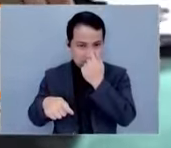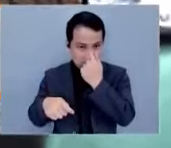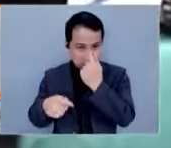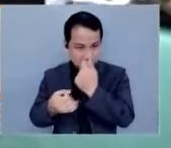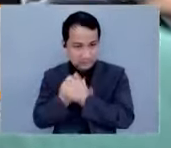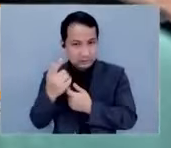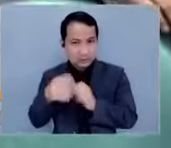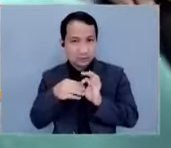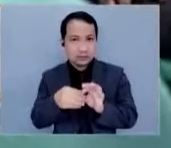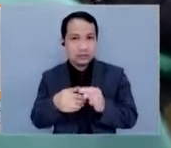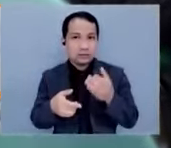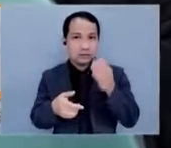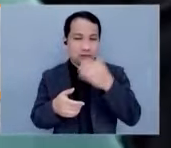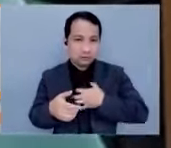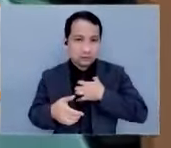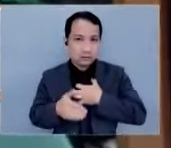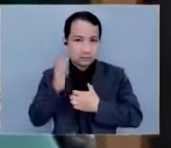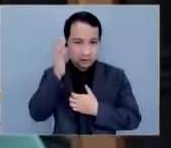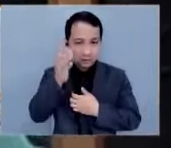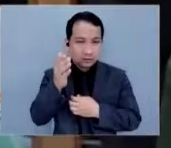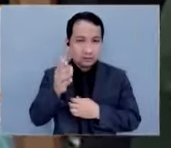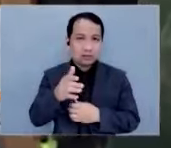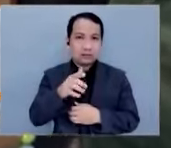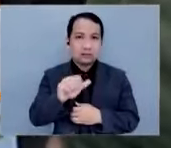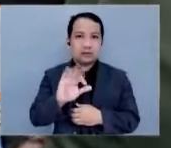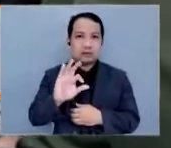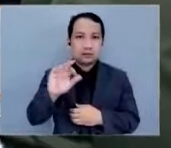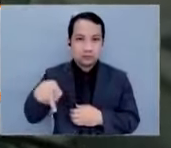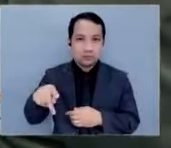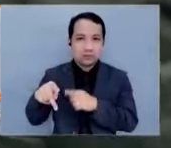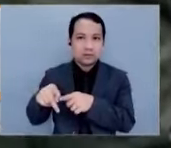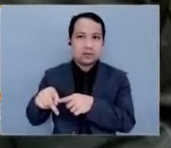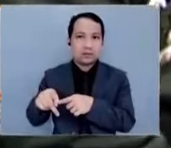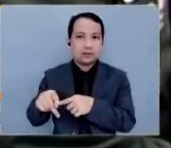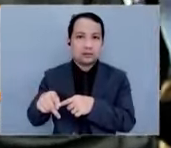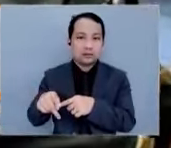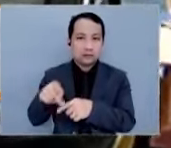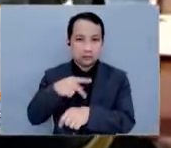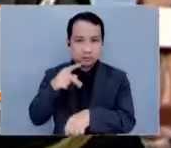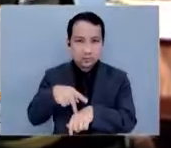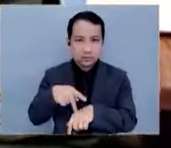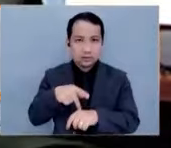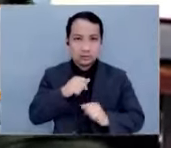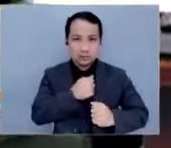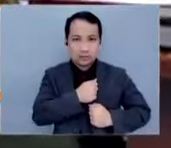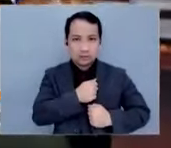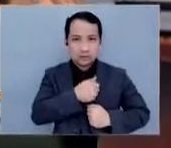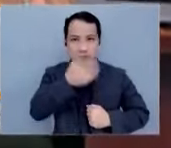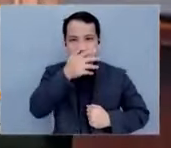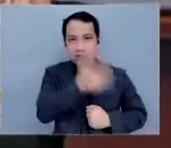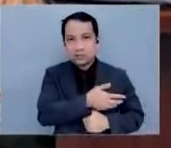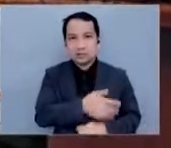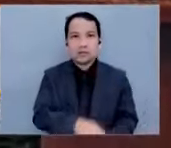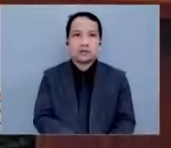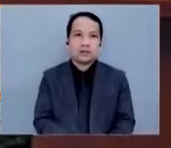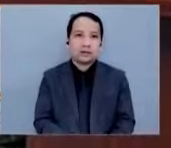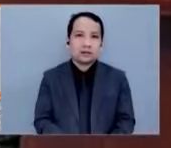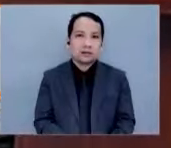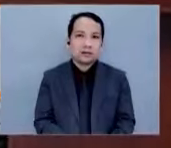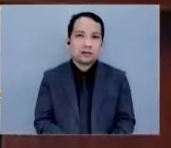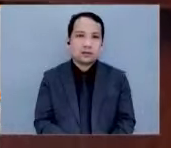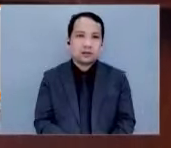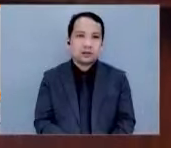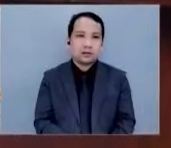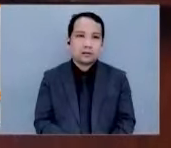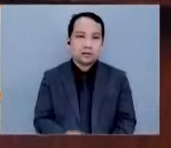na raw nagsumbong si Tessa sa Armed Forces of the Philippines at Philippine Army, pero binabaliwala raw siya at sinasabihang